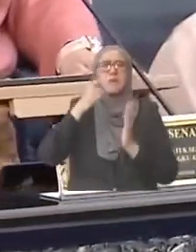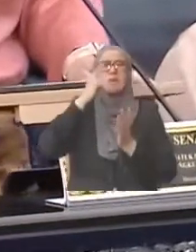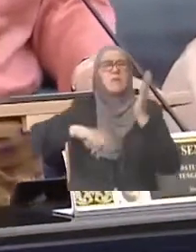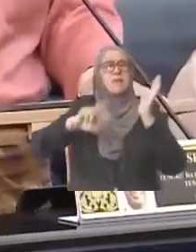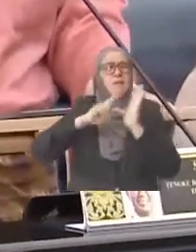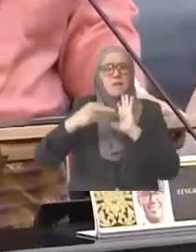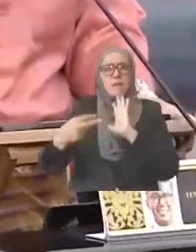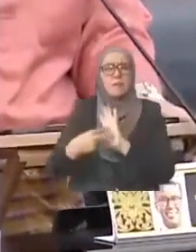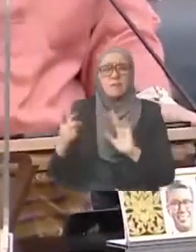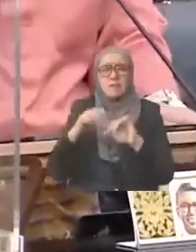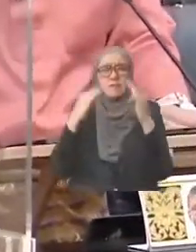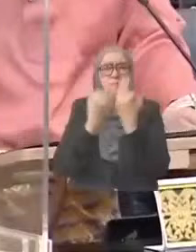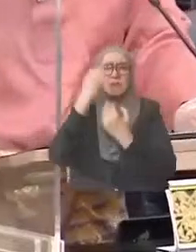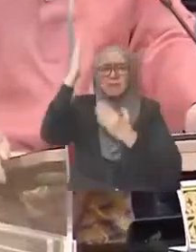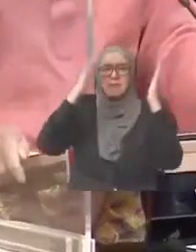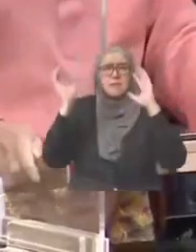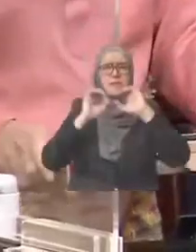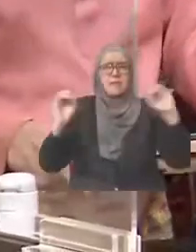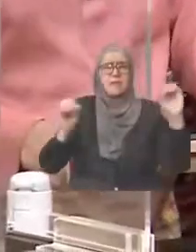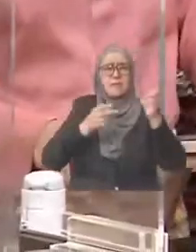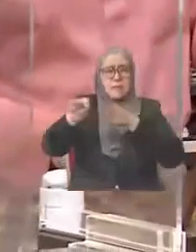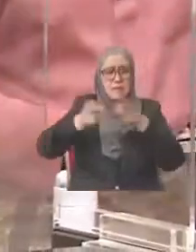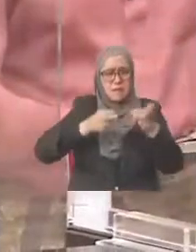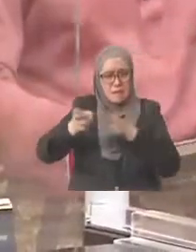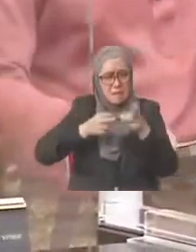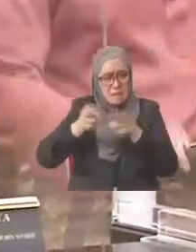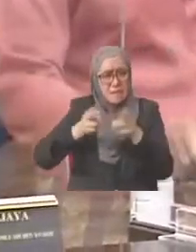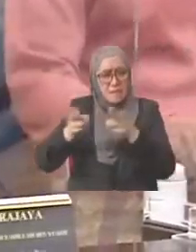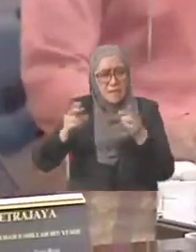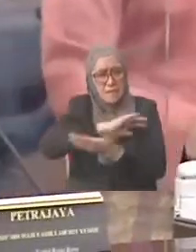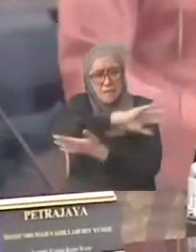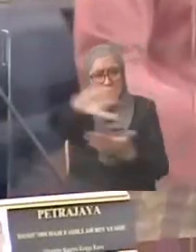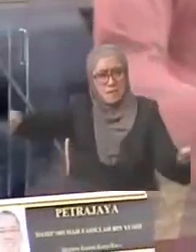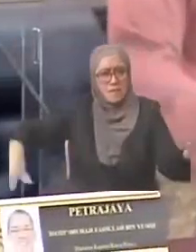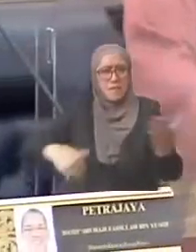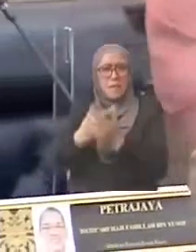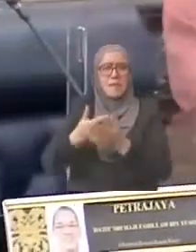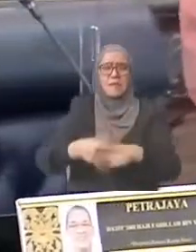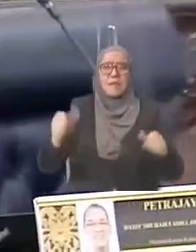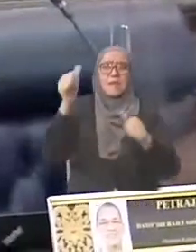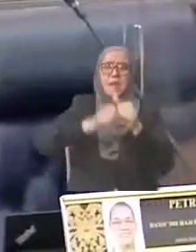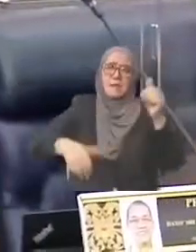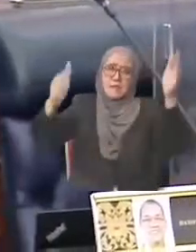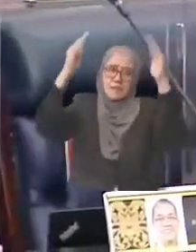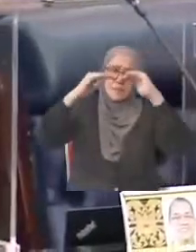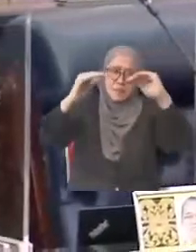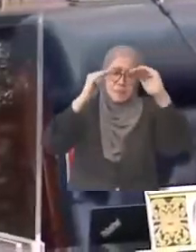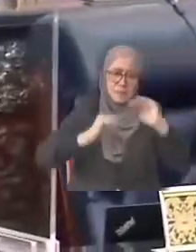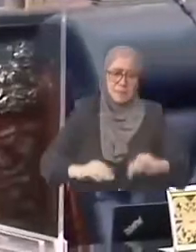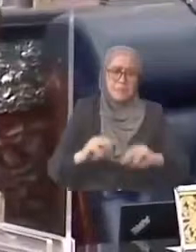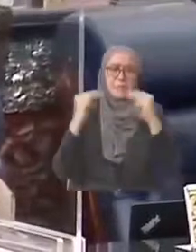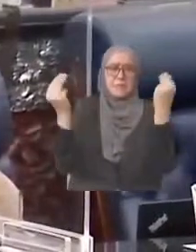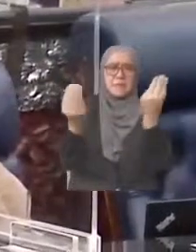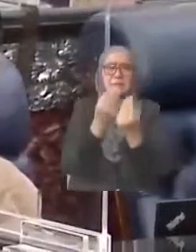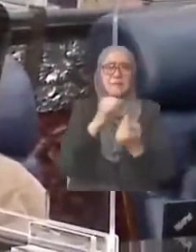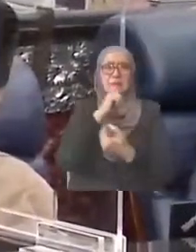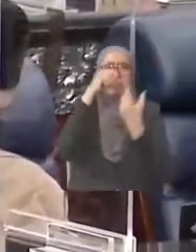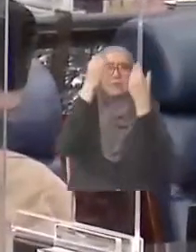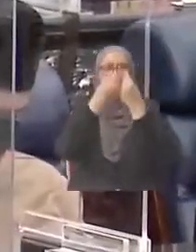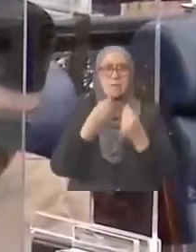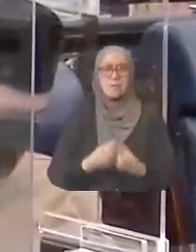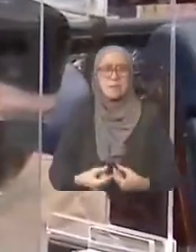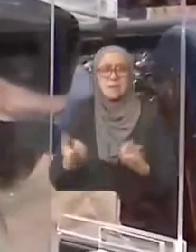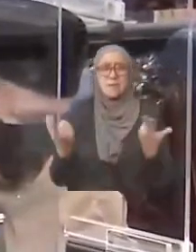maknanya keluarga meleset ampuh ini setiap menyeluruh buat segenap lapisan masyarakat tampil mengirim Bang seagame ushio jantina dan